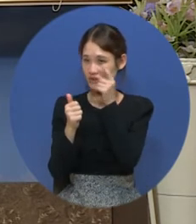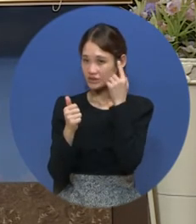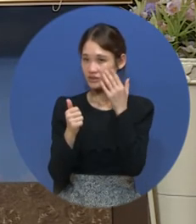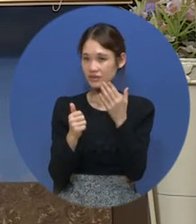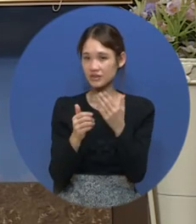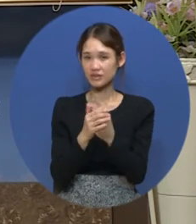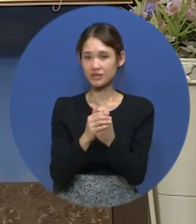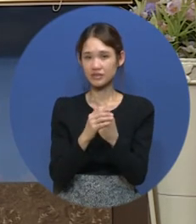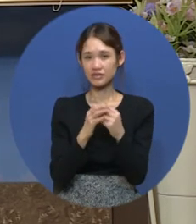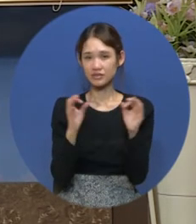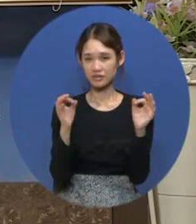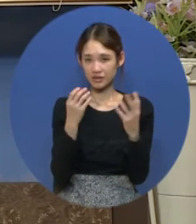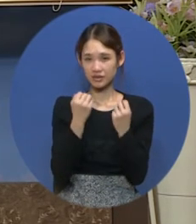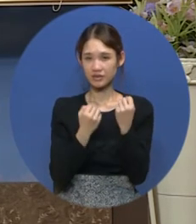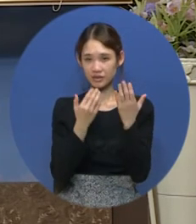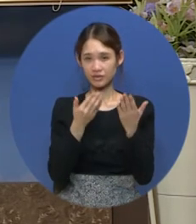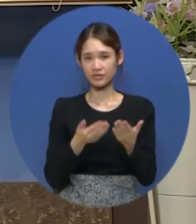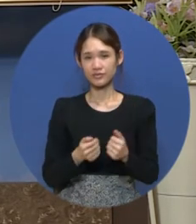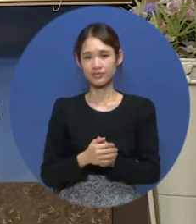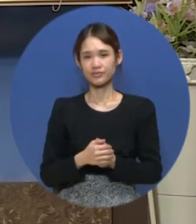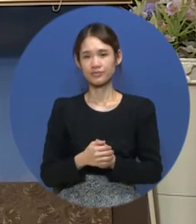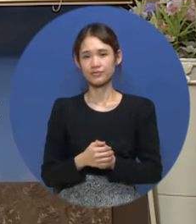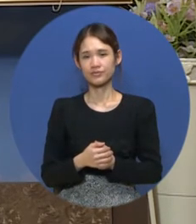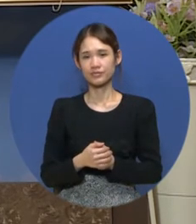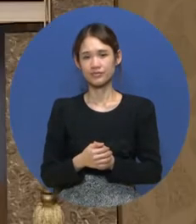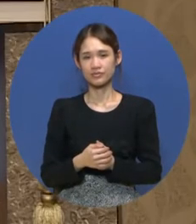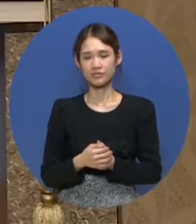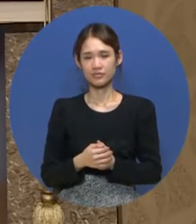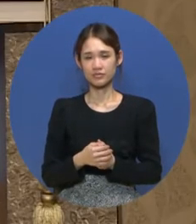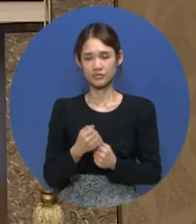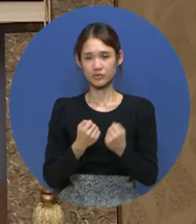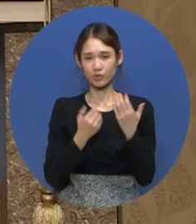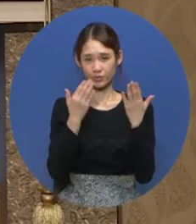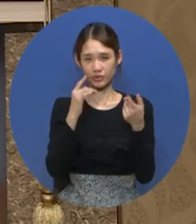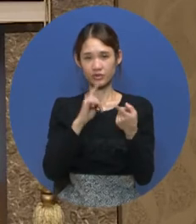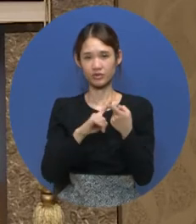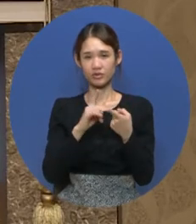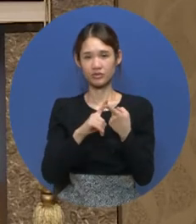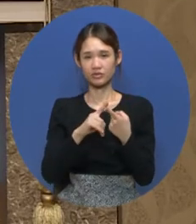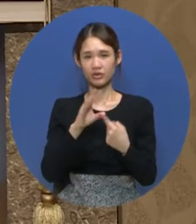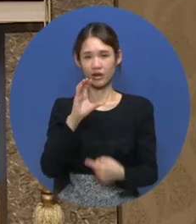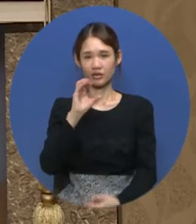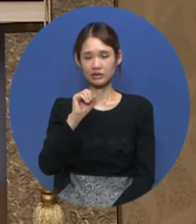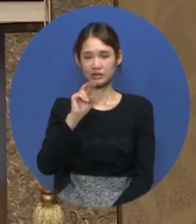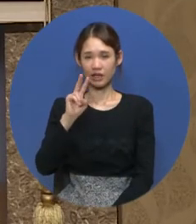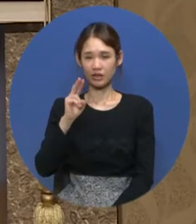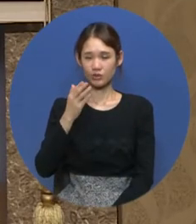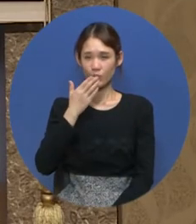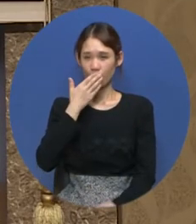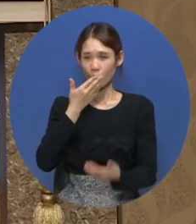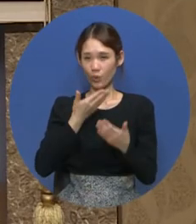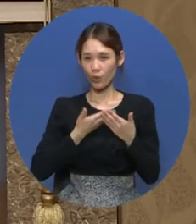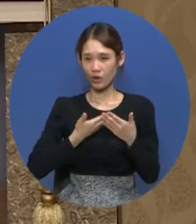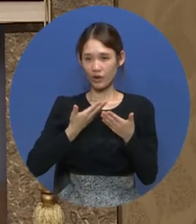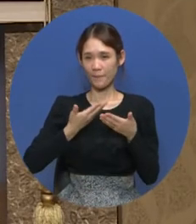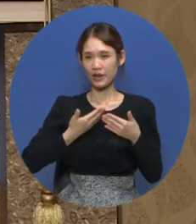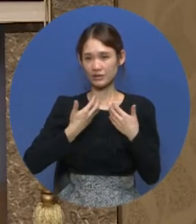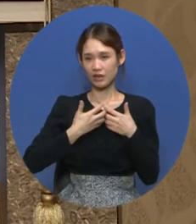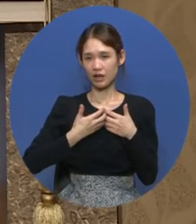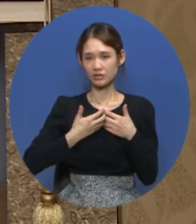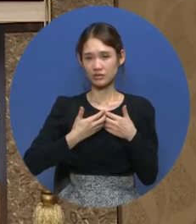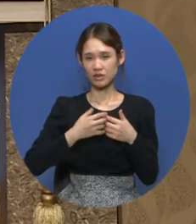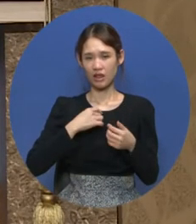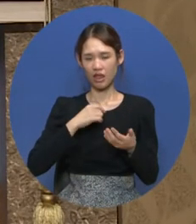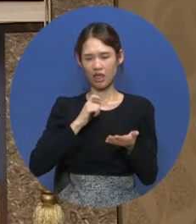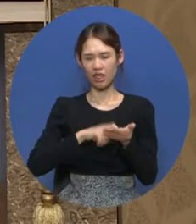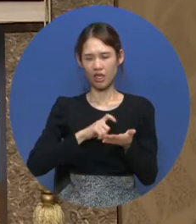부분에 대해서도 너무 말씀도 되게 어 저희가 아까 말씀 드리지 산소를 공급받는 장치가 가장 저희한테